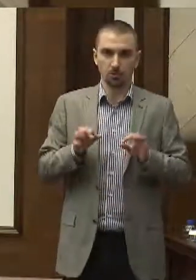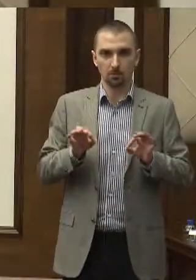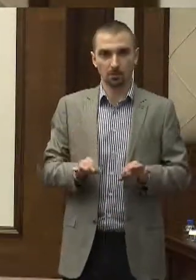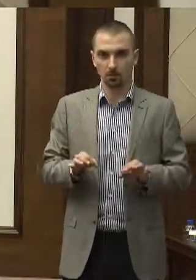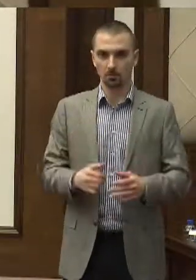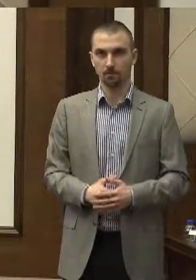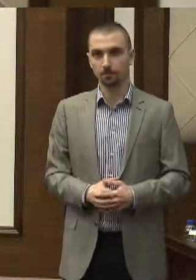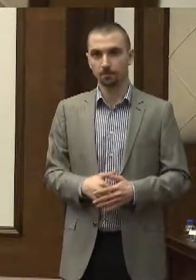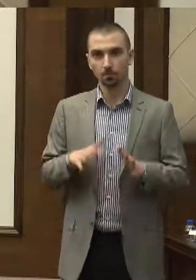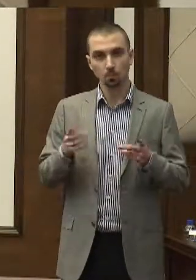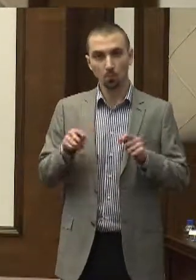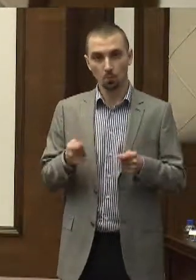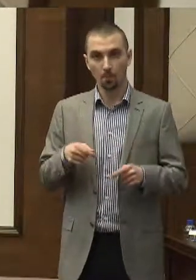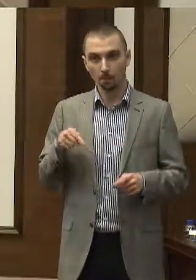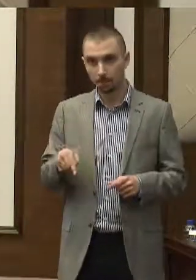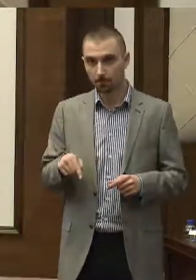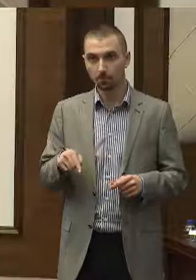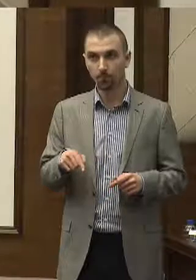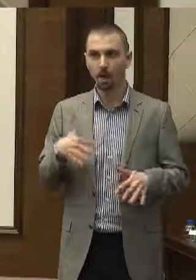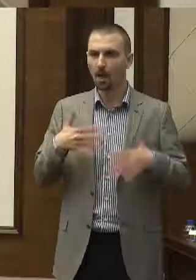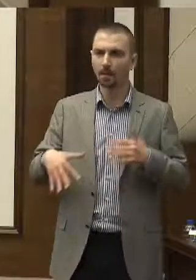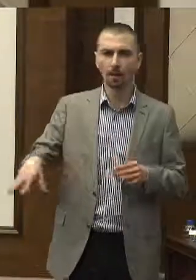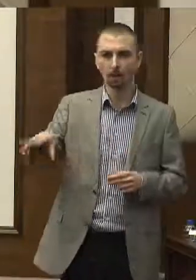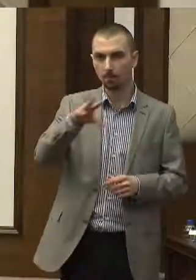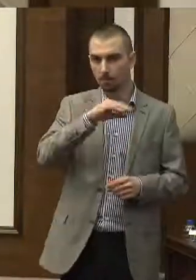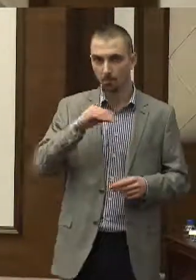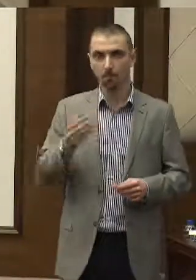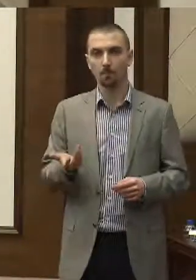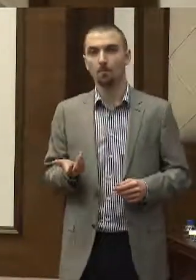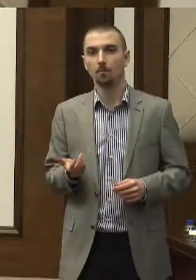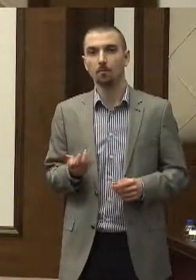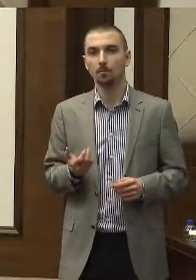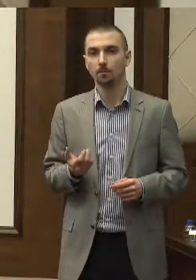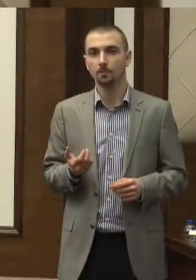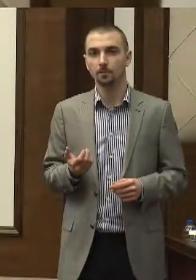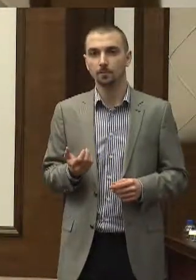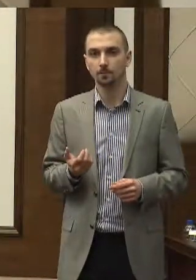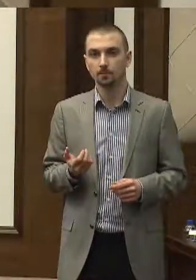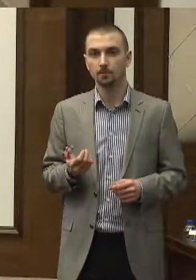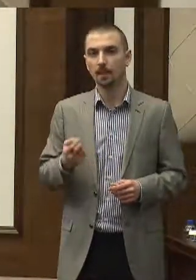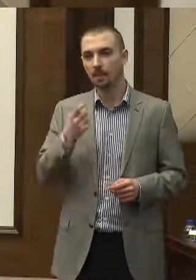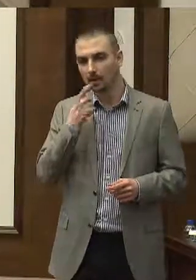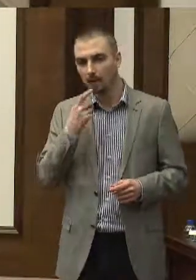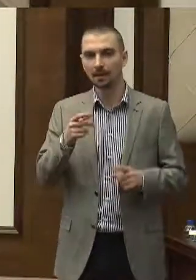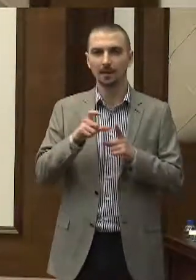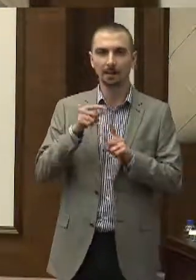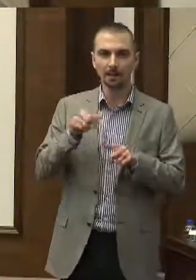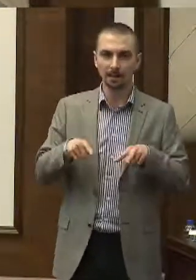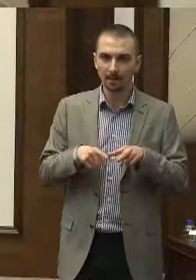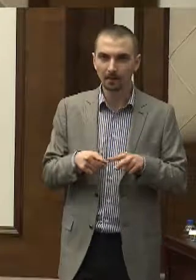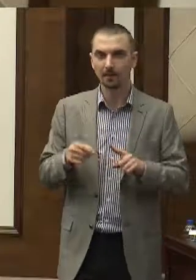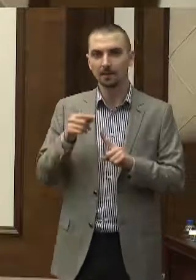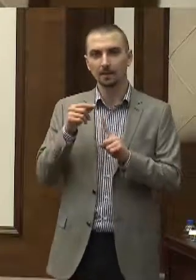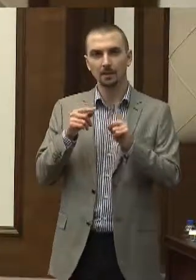belediyemizin Büyükçekmece'de tüm engelli yurttaşlarımıza bakış açısı, dinleri, dilleri, ırkları ve